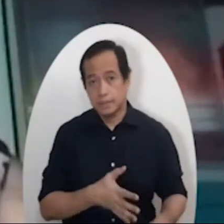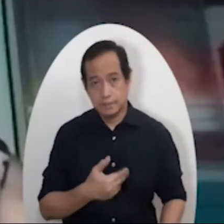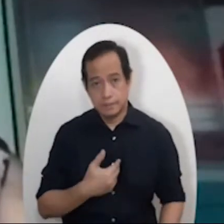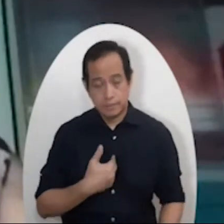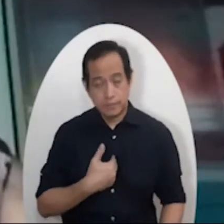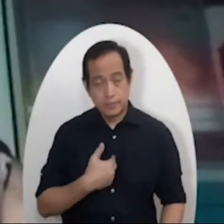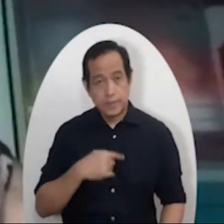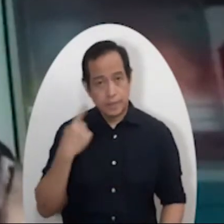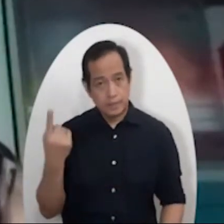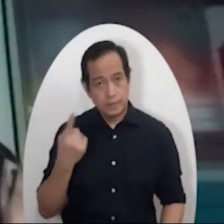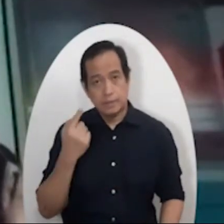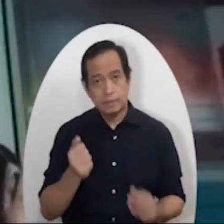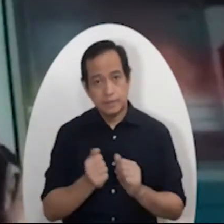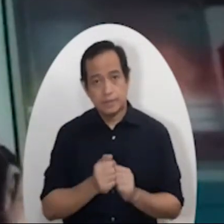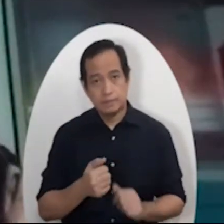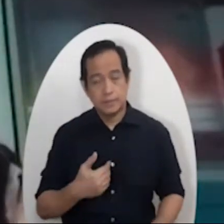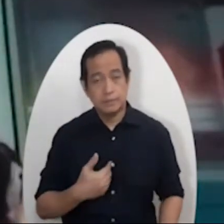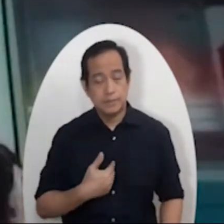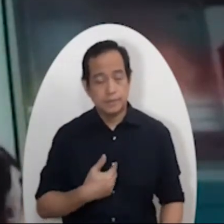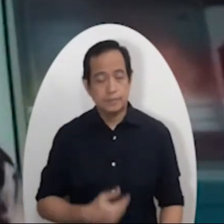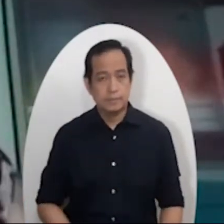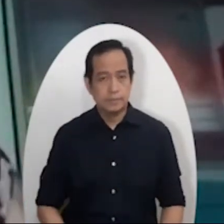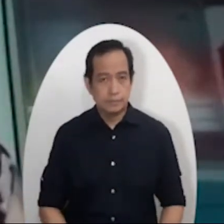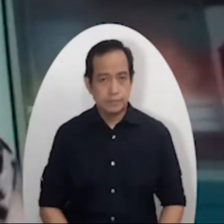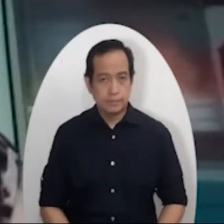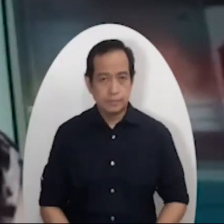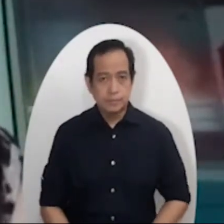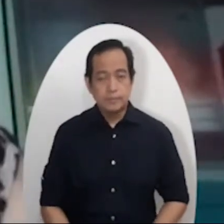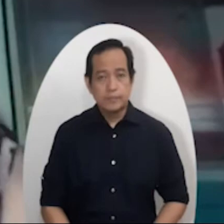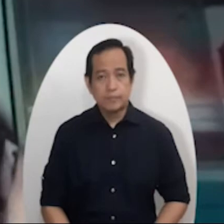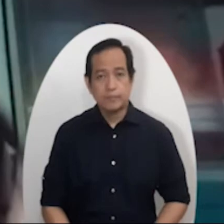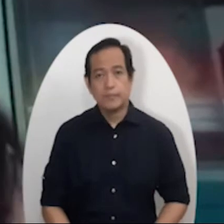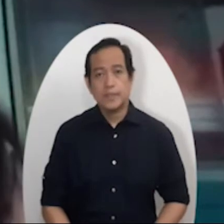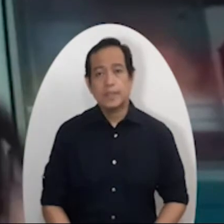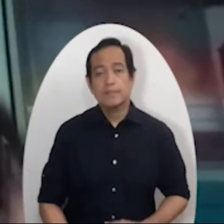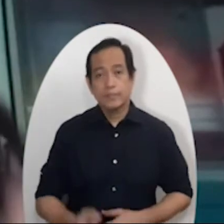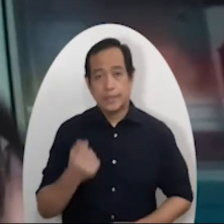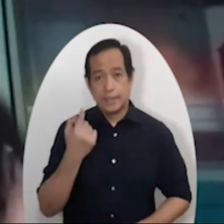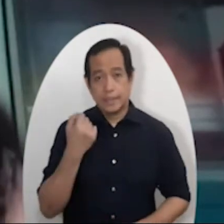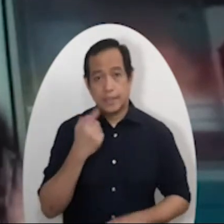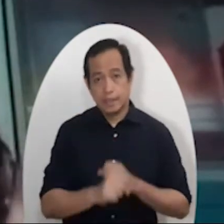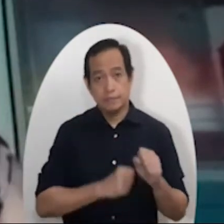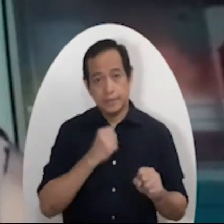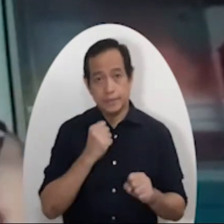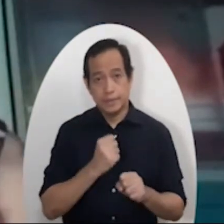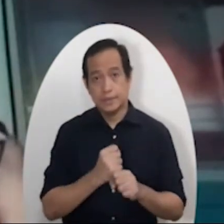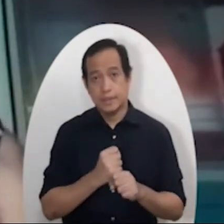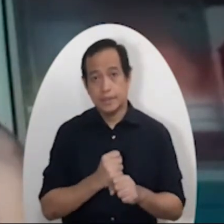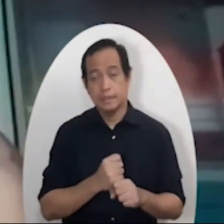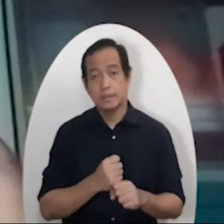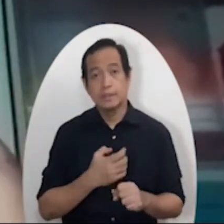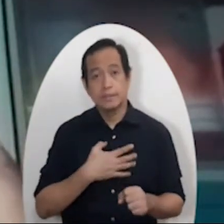gawa nila ay makakapasok na po ako sa paaralan at makakatapos po ako ng pag-aaral.